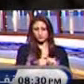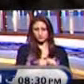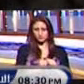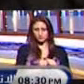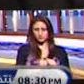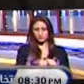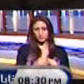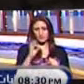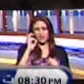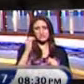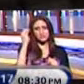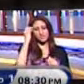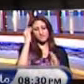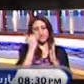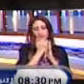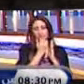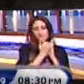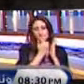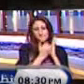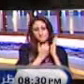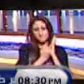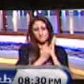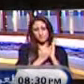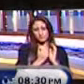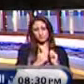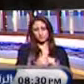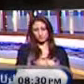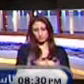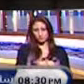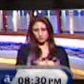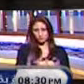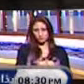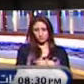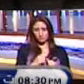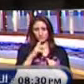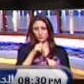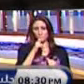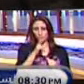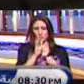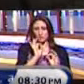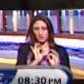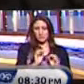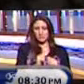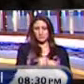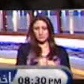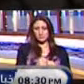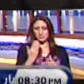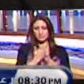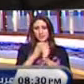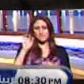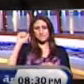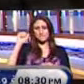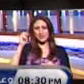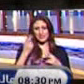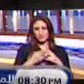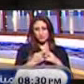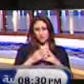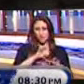ترسي المبادئ. وبالتالي بناء على هذه الوجهة من النظر قامت هيئة قضايا الدولة وهي